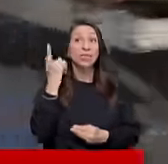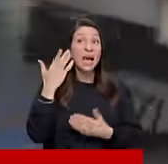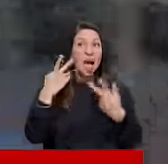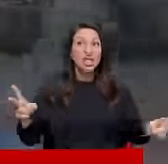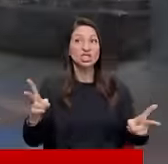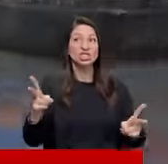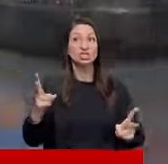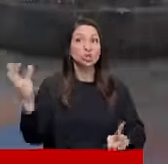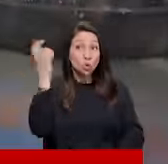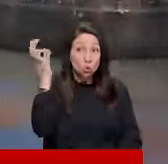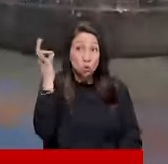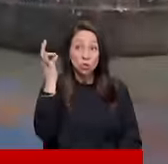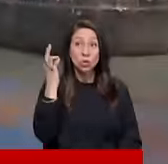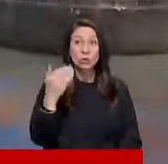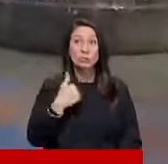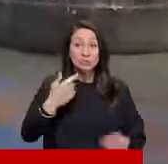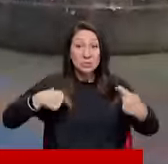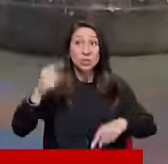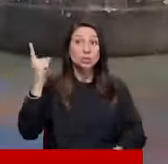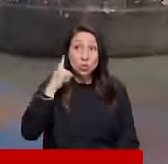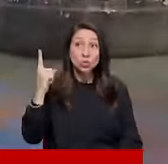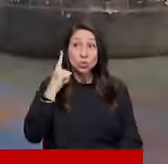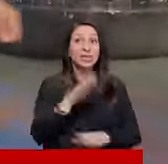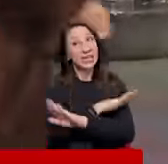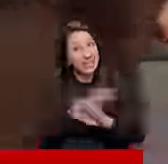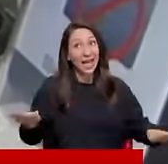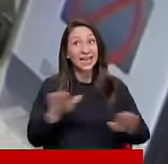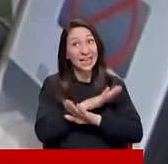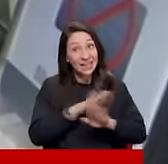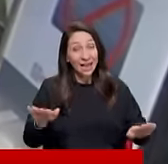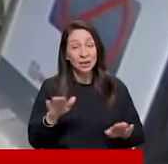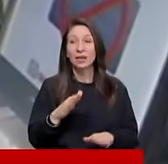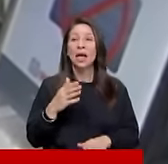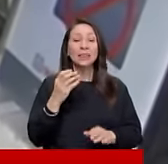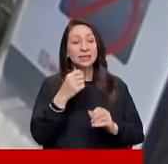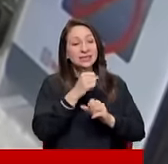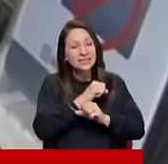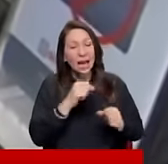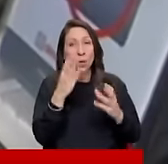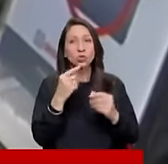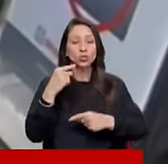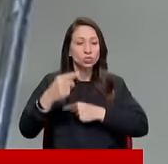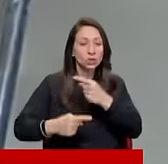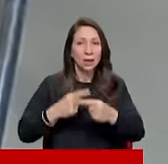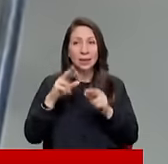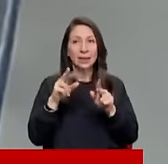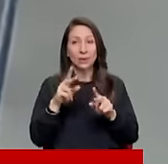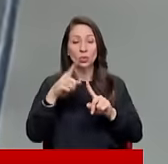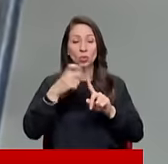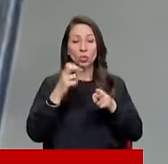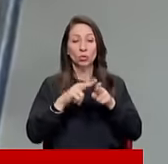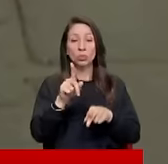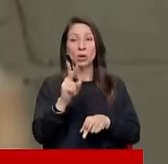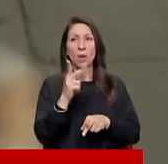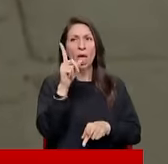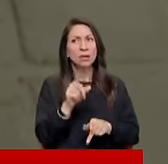açın, duyun. Bizleri duyun, duyun artık yeter, yeter. Dezavantajların kuşaklar arası aktarımı. TÜİK bu raporu